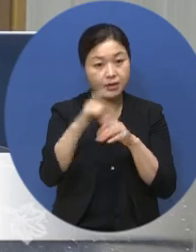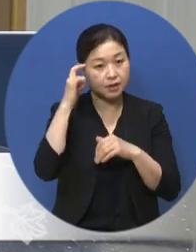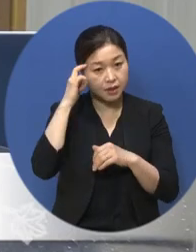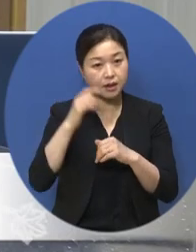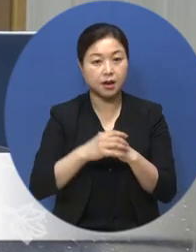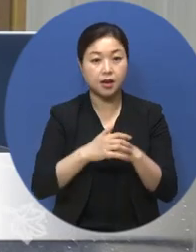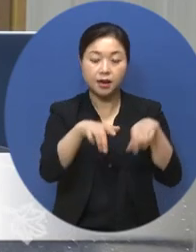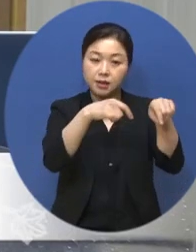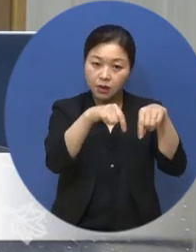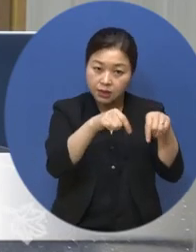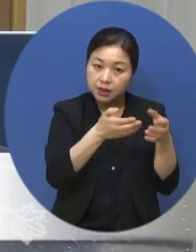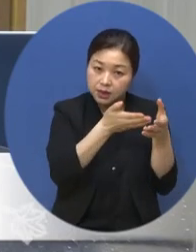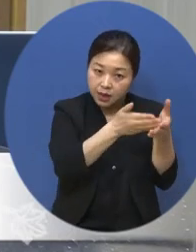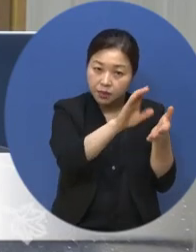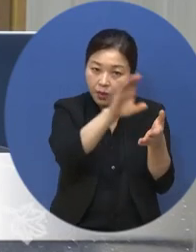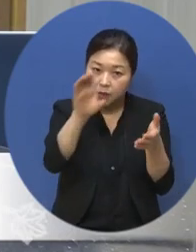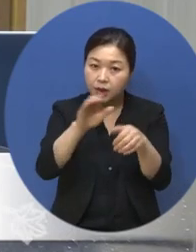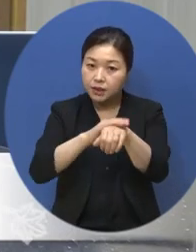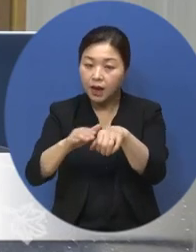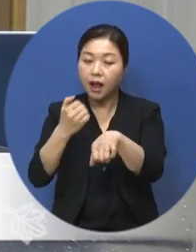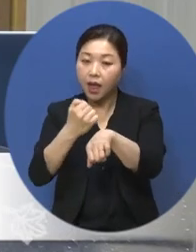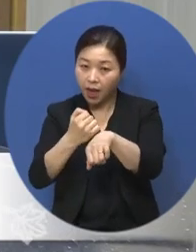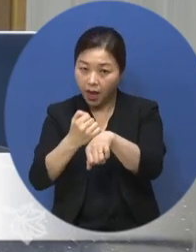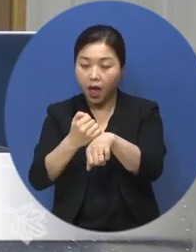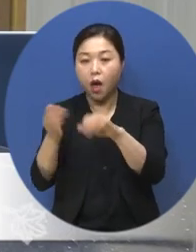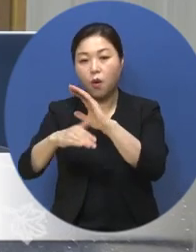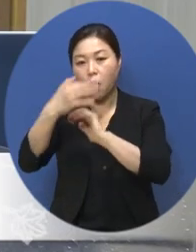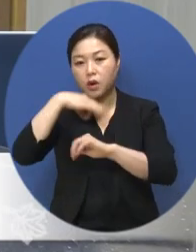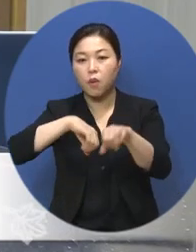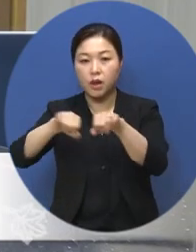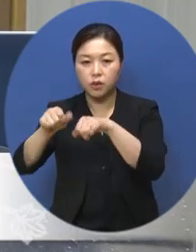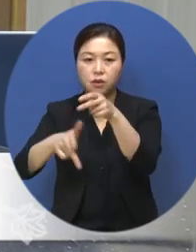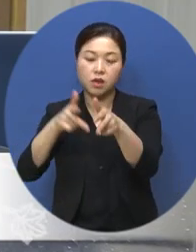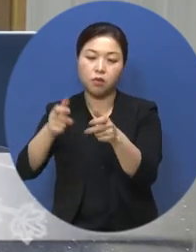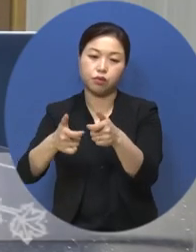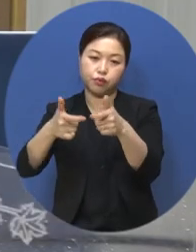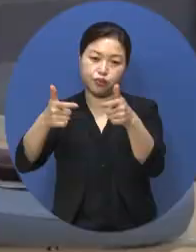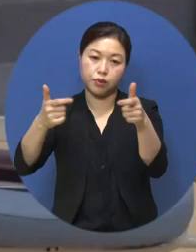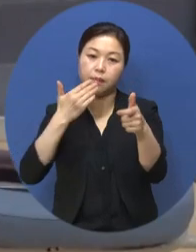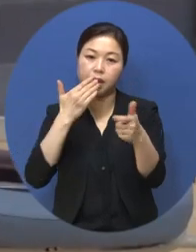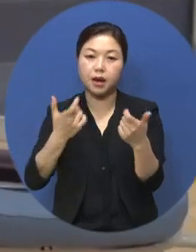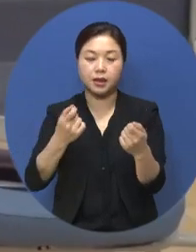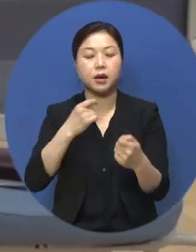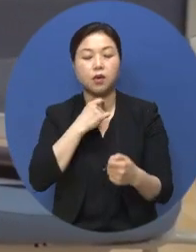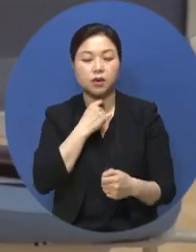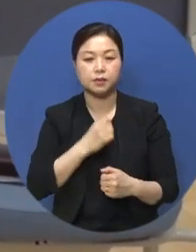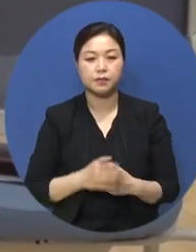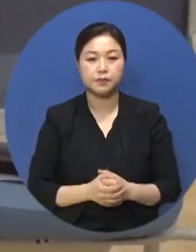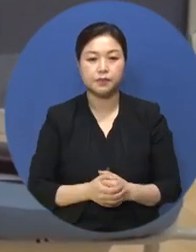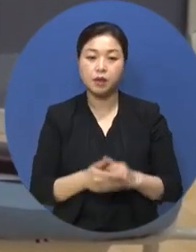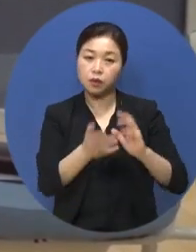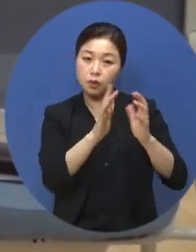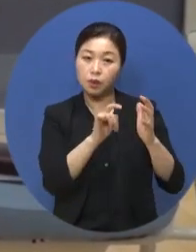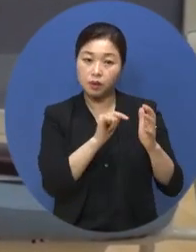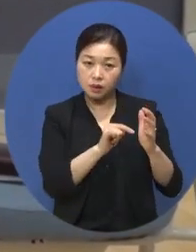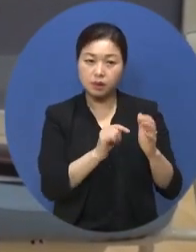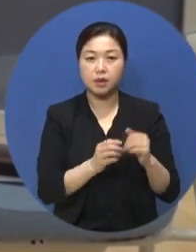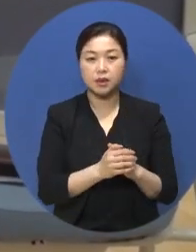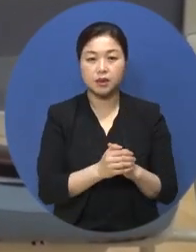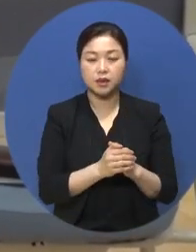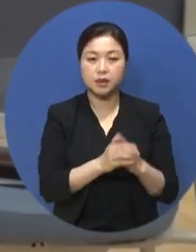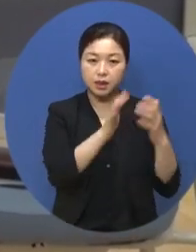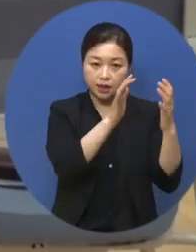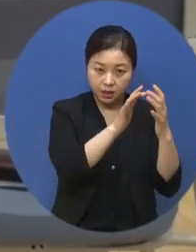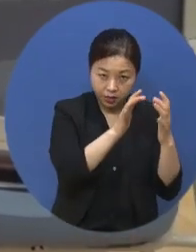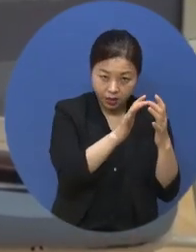잘 반영돼서 공익활동 사업들이 발전해 나가기를 바랍니다. 토론회는 대면과